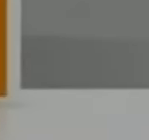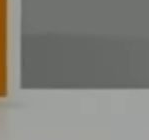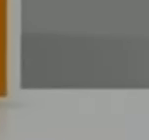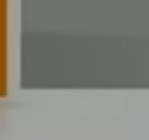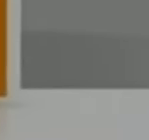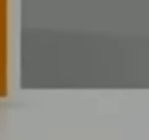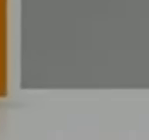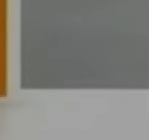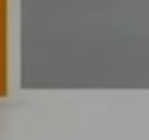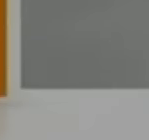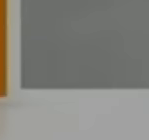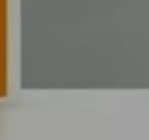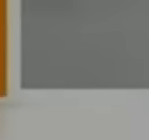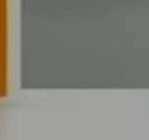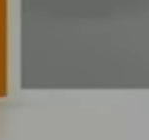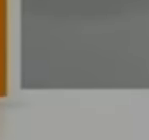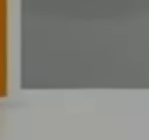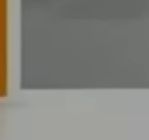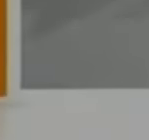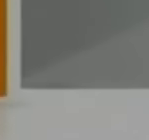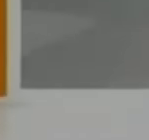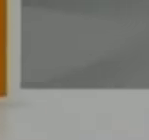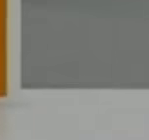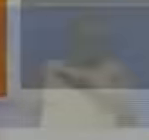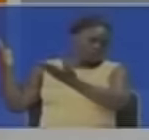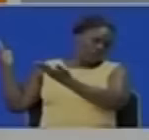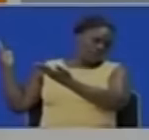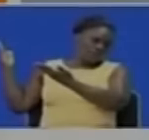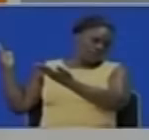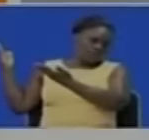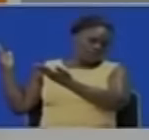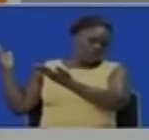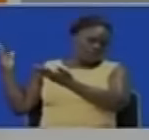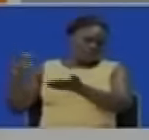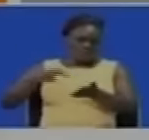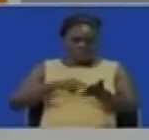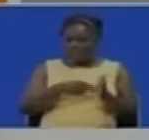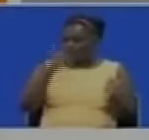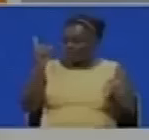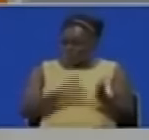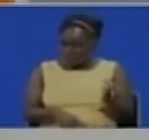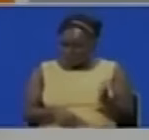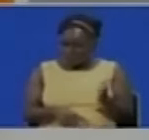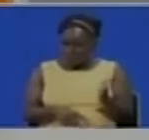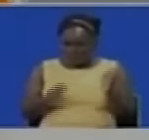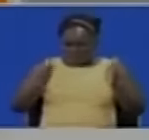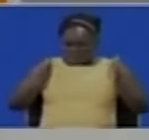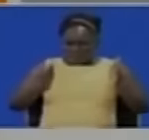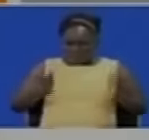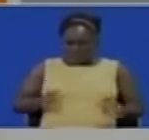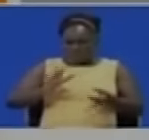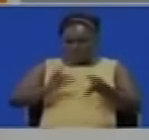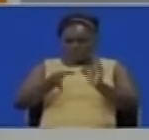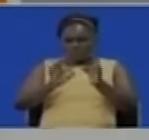Katika kamusi ya leo tunaangazia neno mtarijumani. Neno mtarijumani lina maana sawa na mtu anayetafsiri